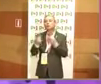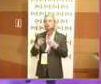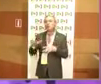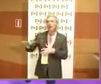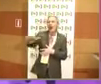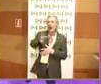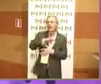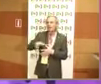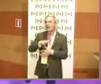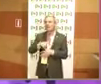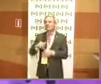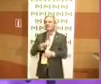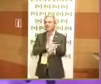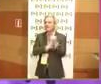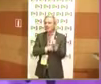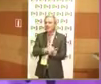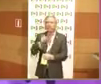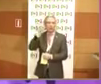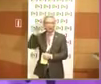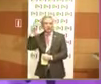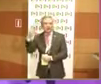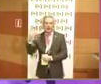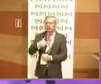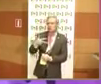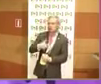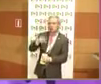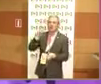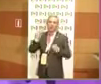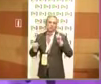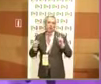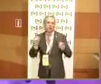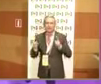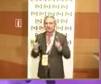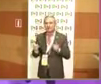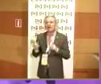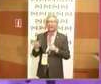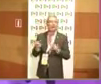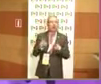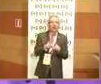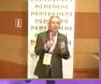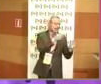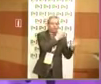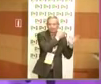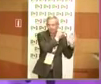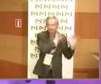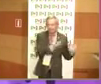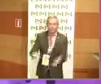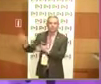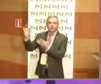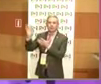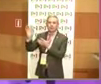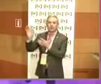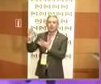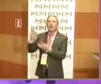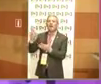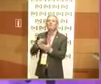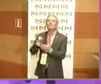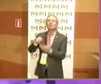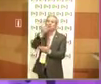forze culturali, sociali, politiche che è stato spazzato via dal voto degli